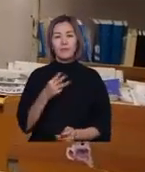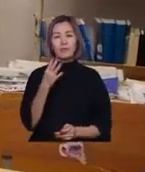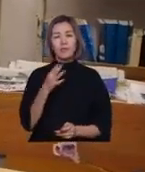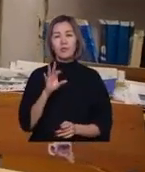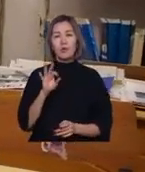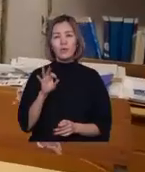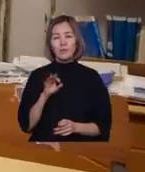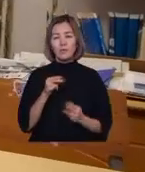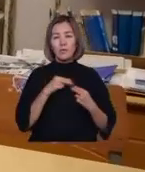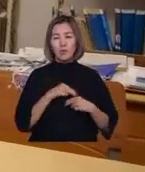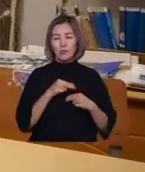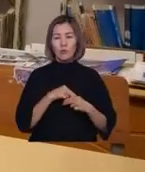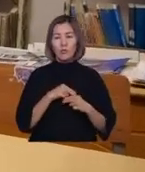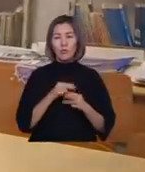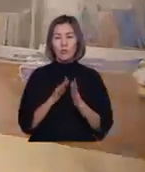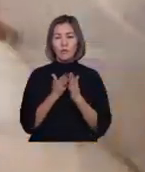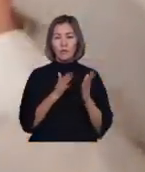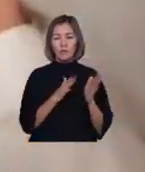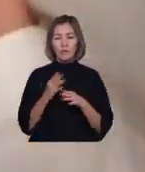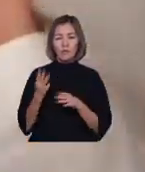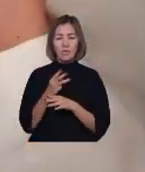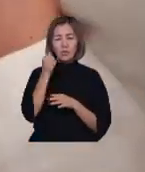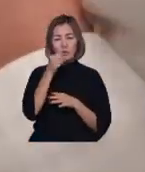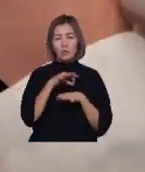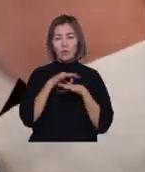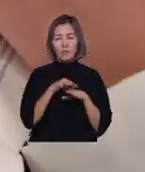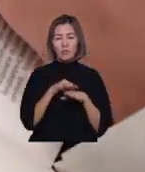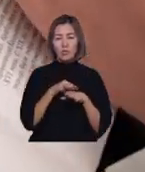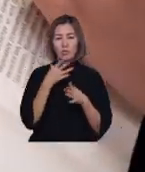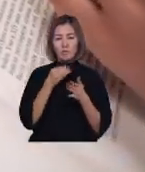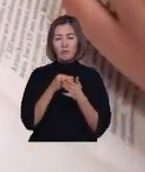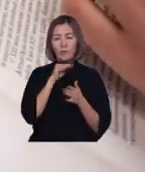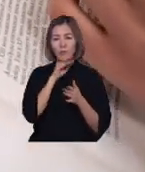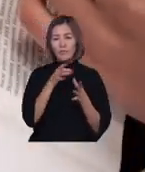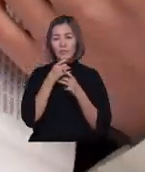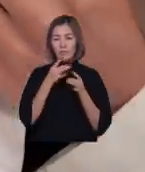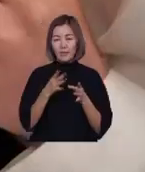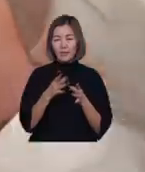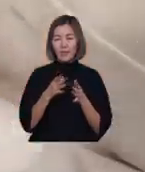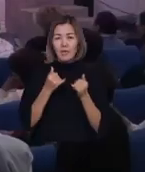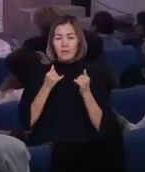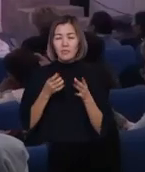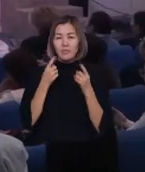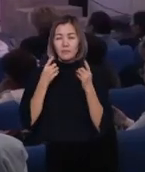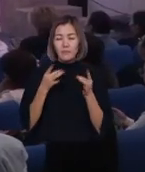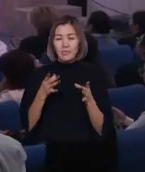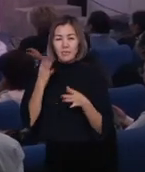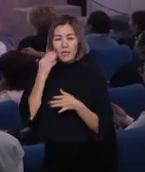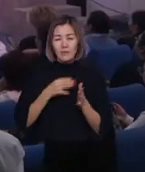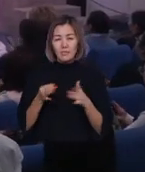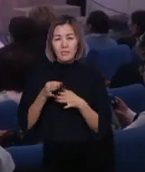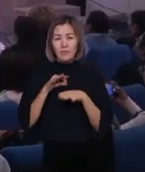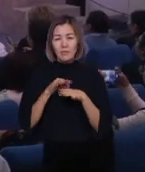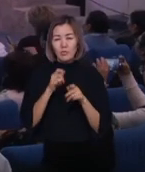24 октября работники библиотек Казахстана уже третий год подряд отмечают свой профессиональный праздник. В честь знаменательной даты в Алматинской области